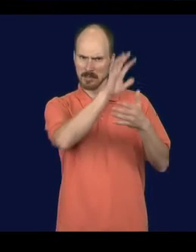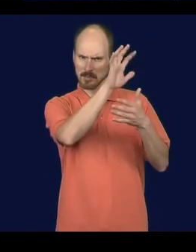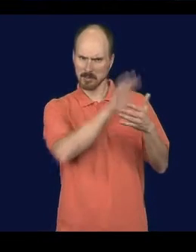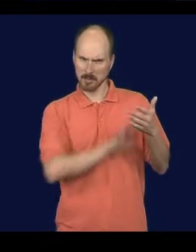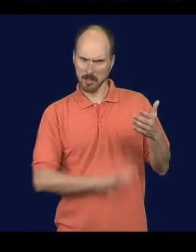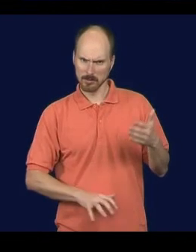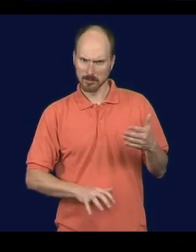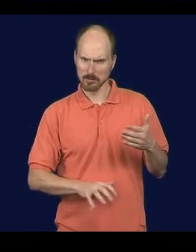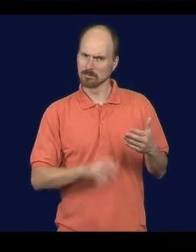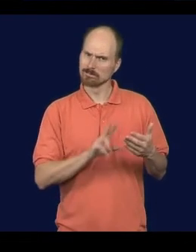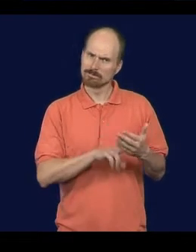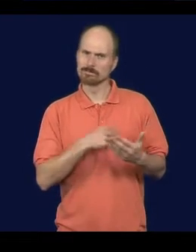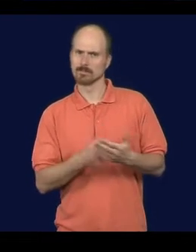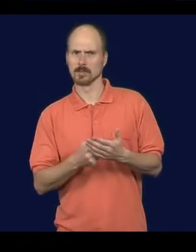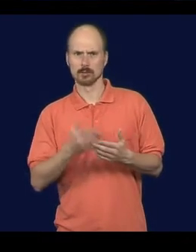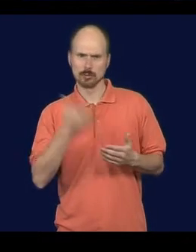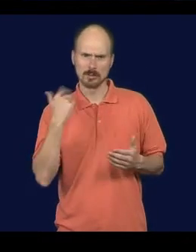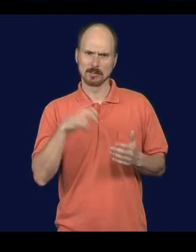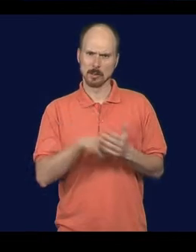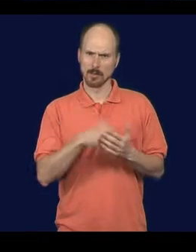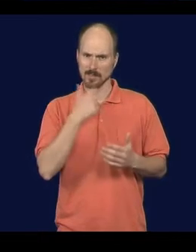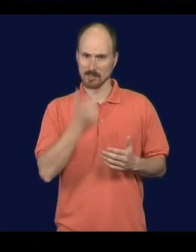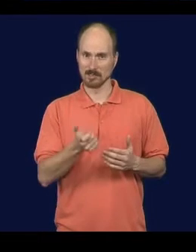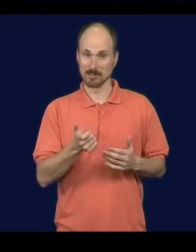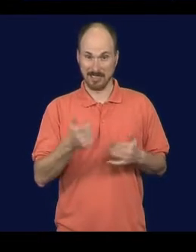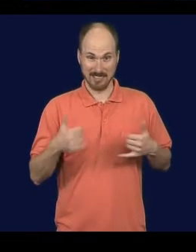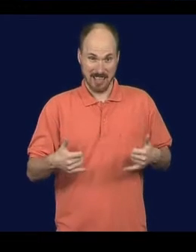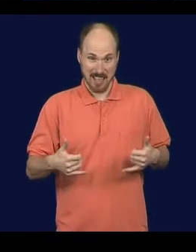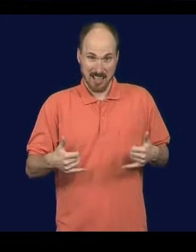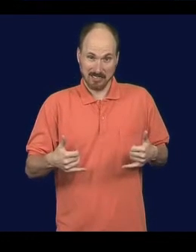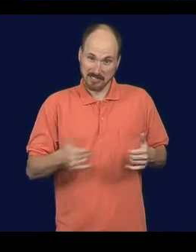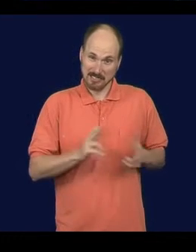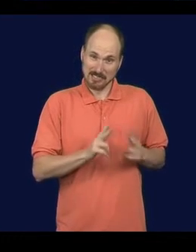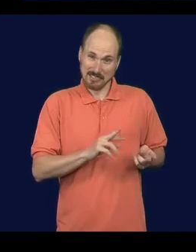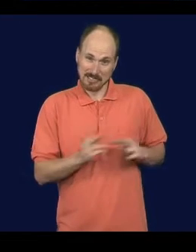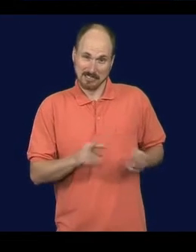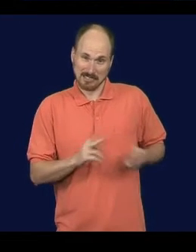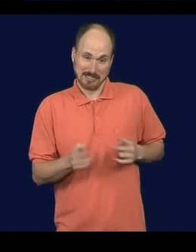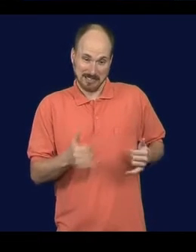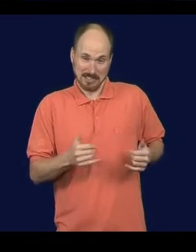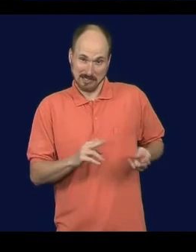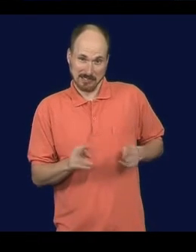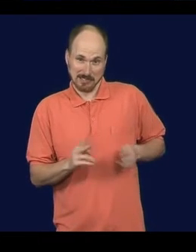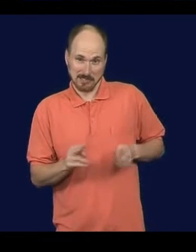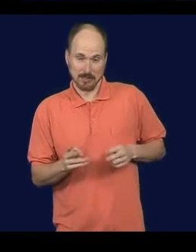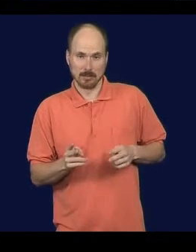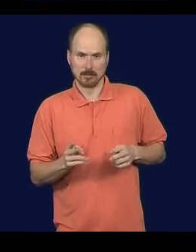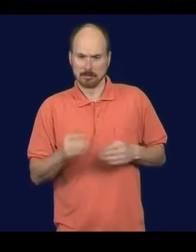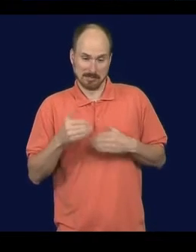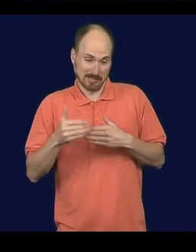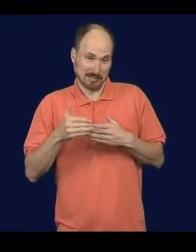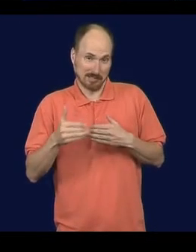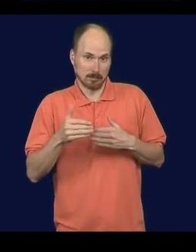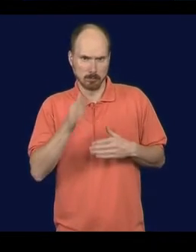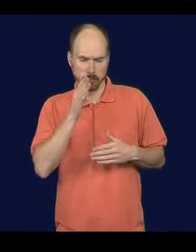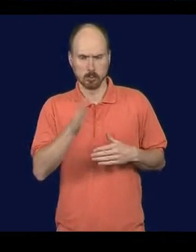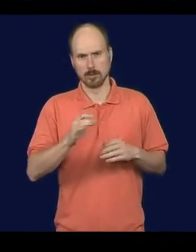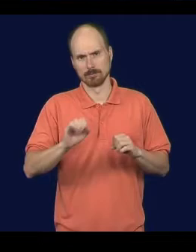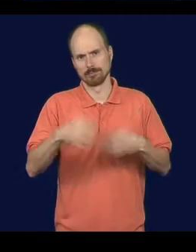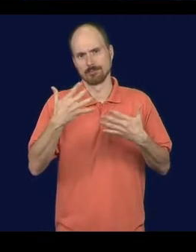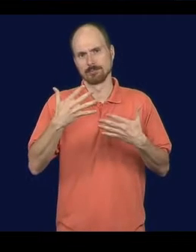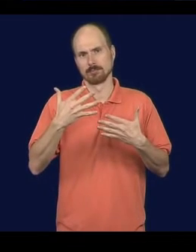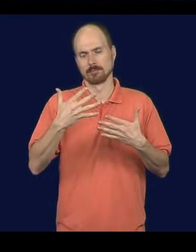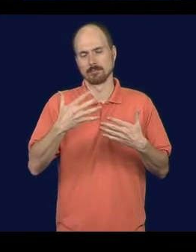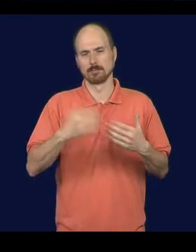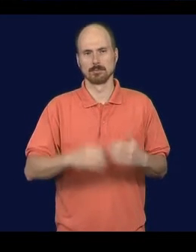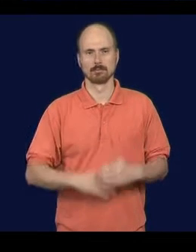Takže buď mě můžete kontaktovat nebo za mnou tady přijít a mohli bychom se domluvit na následné spolupráci,